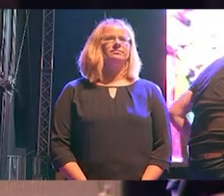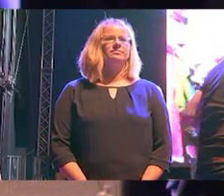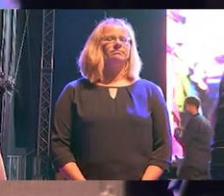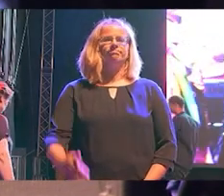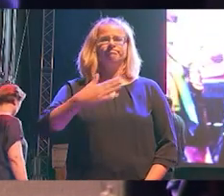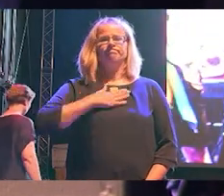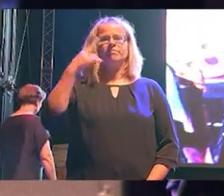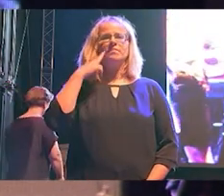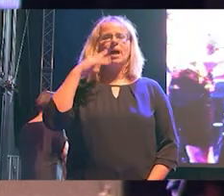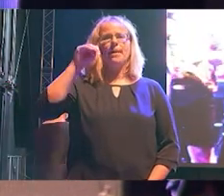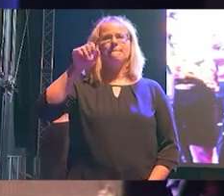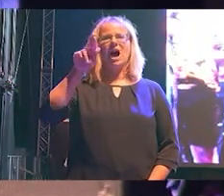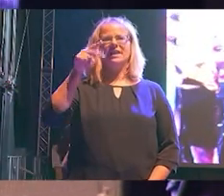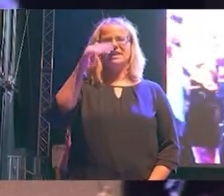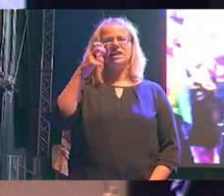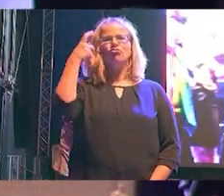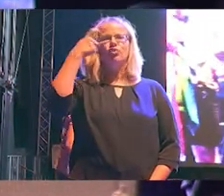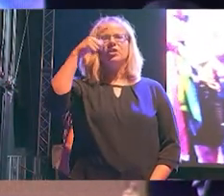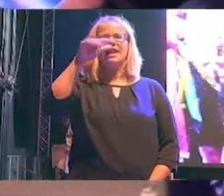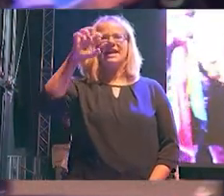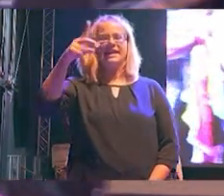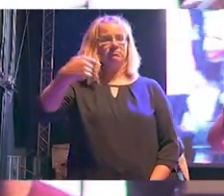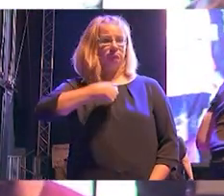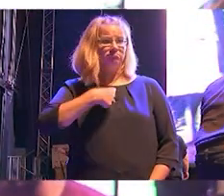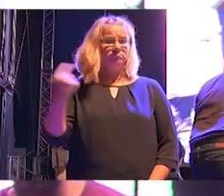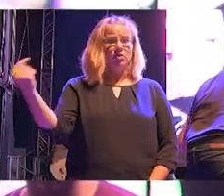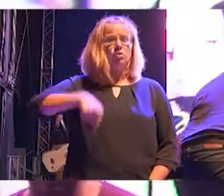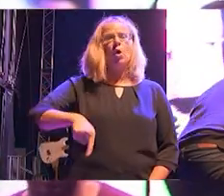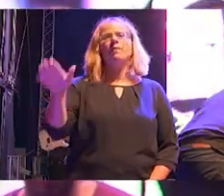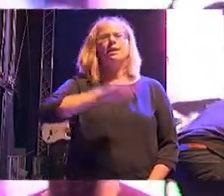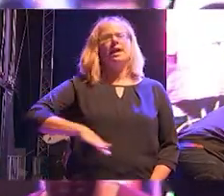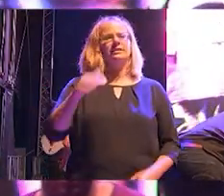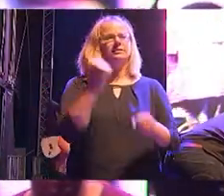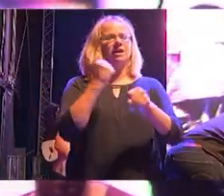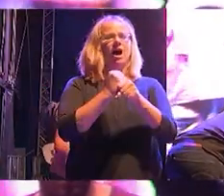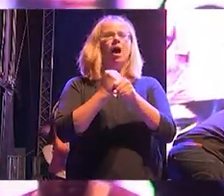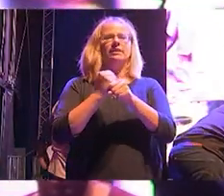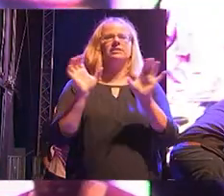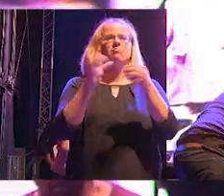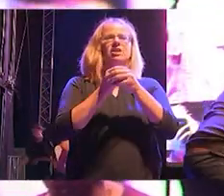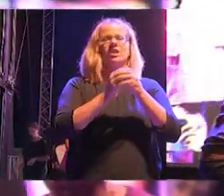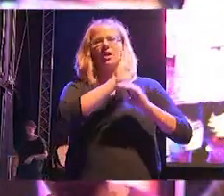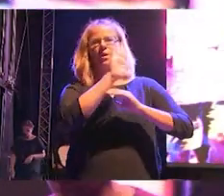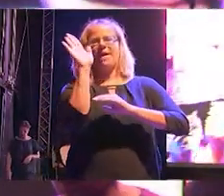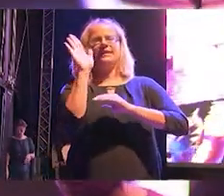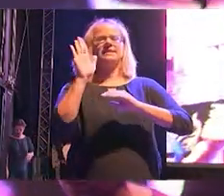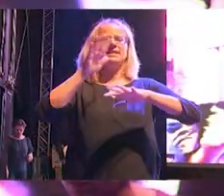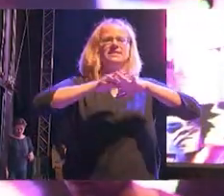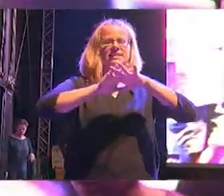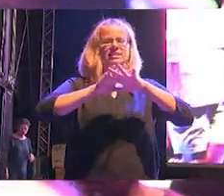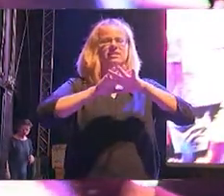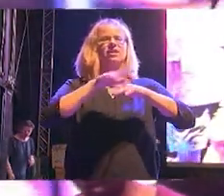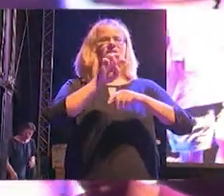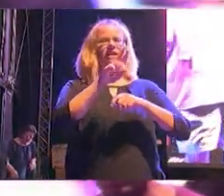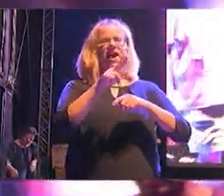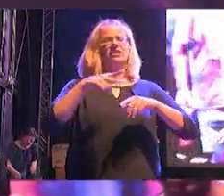Mein Name ist Martin Wunderlich und ich bin heute hier für die Landesarbeitsgemeinschaft Queeres Netzwerk Sachsen. Als Dachverband